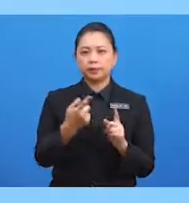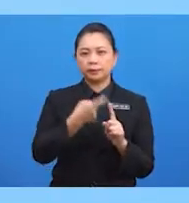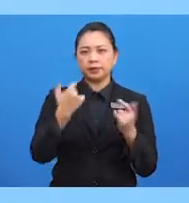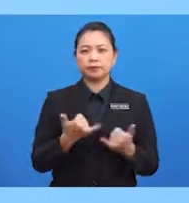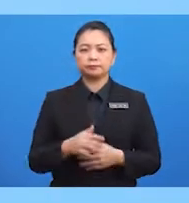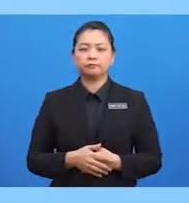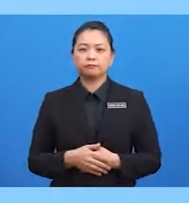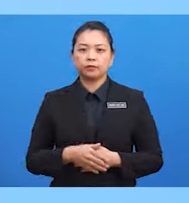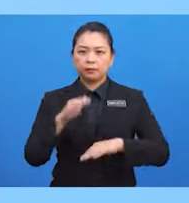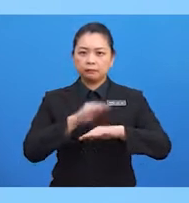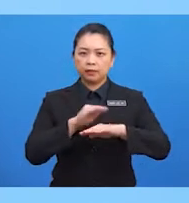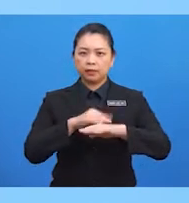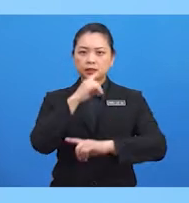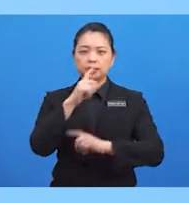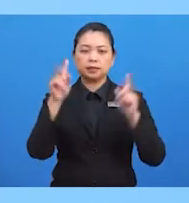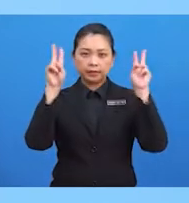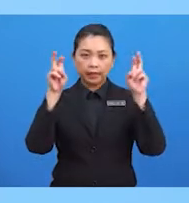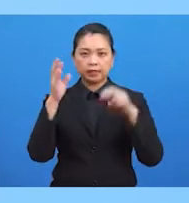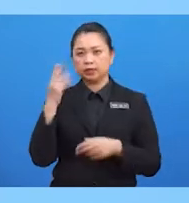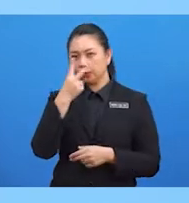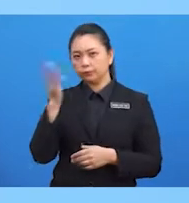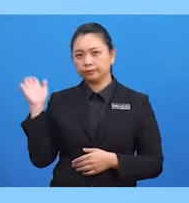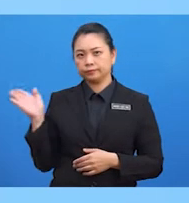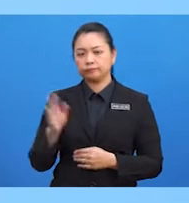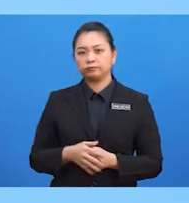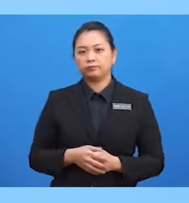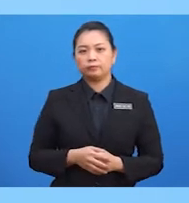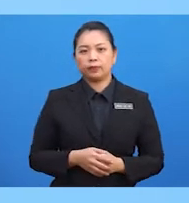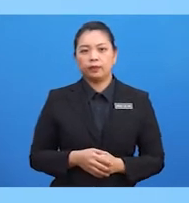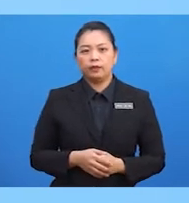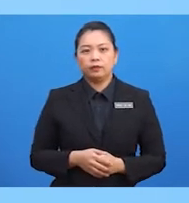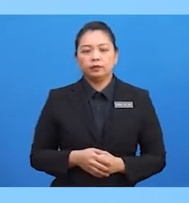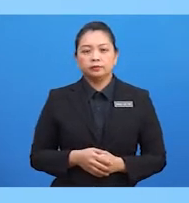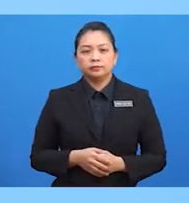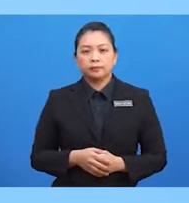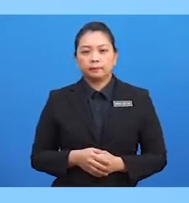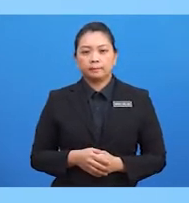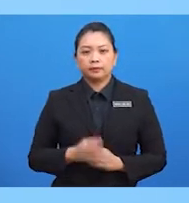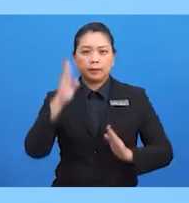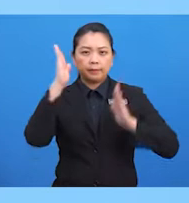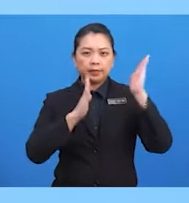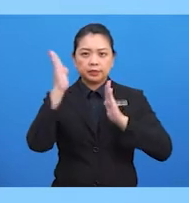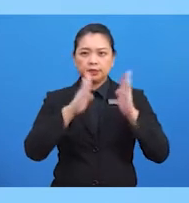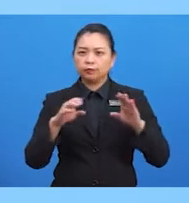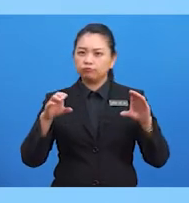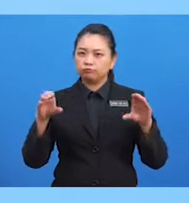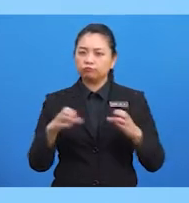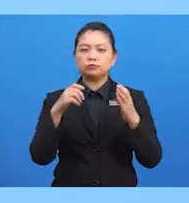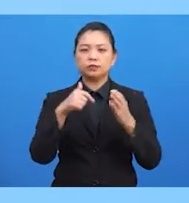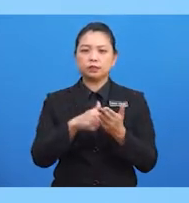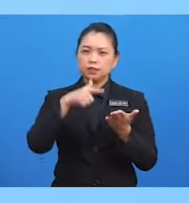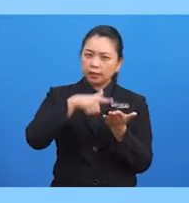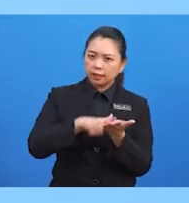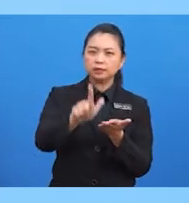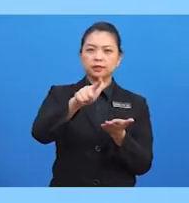Pada 26 September 2000, sekali lagi Malaysia melakarkan